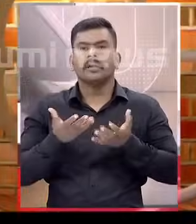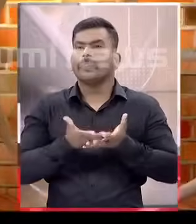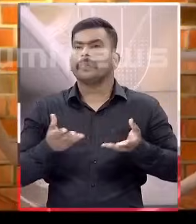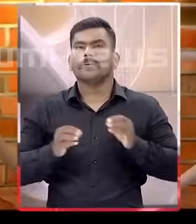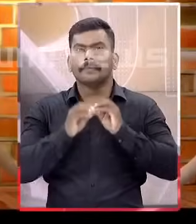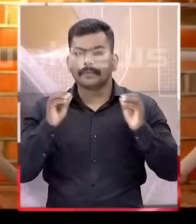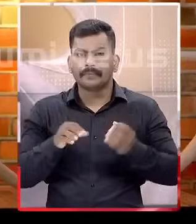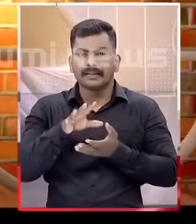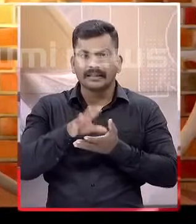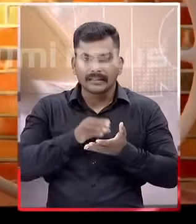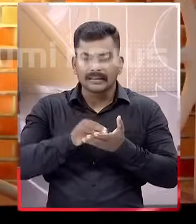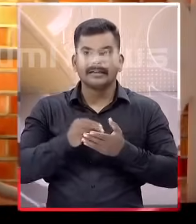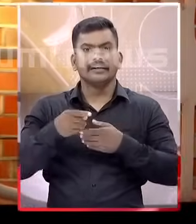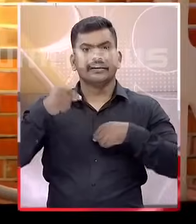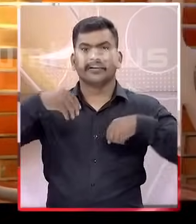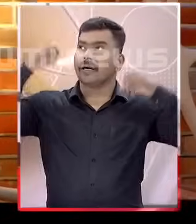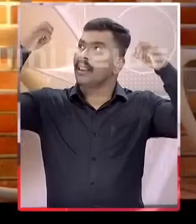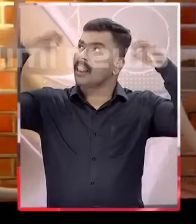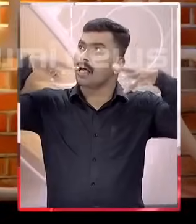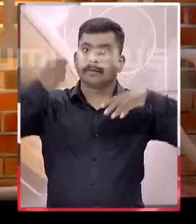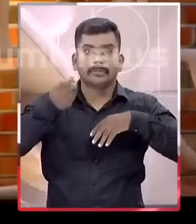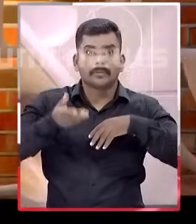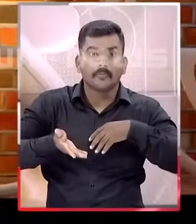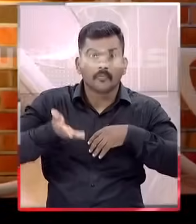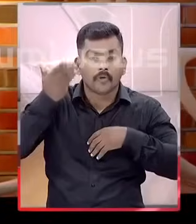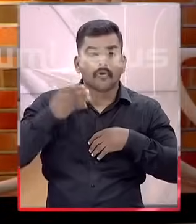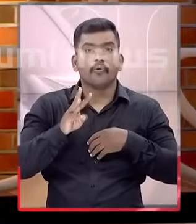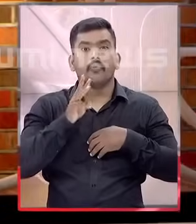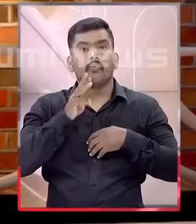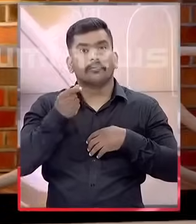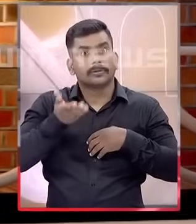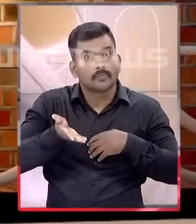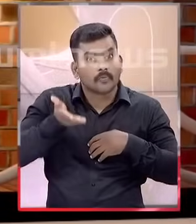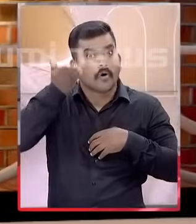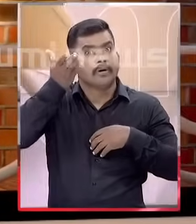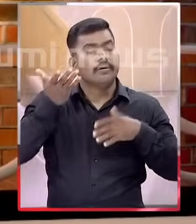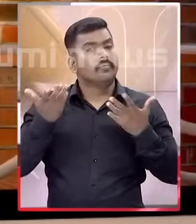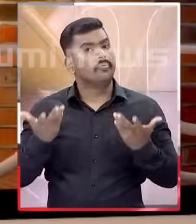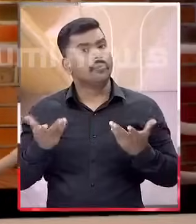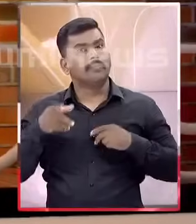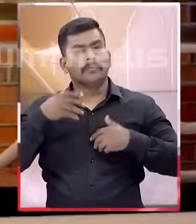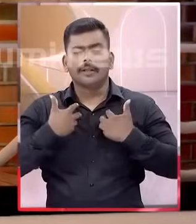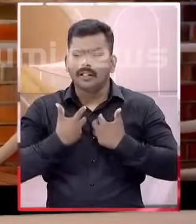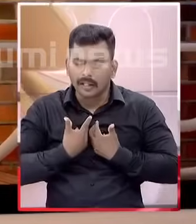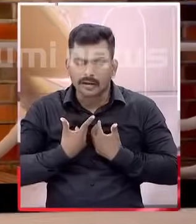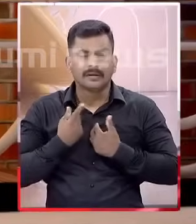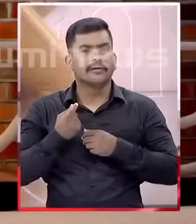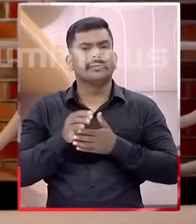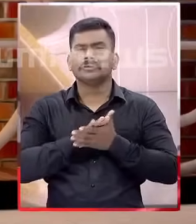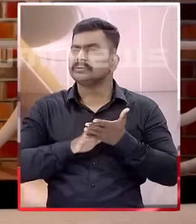താങ്ങുവില ഏറ്റവും ഒടുവില, ഇരുട്ടടി വൈദ്യുതിയുടെ കാര്യത്തിൽ വെള്ളക്കരം കൂട്ടാൻ പോകുന്നു എന്ന അഭ്യൂഹം വരുന്നു. ഇങ്ങനെയൊക്കെ നിൽക്കുമ്പോൾ ഇതൊക്കെ